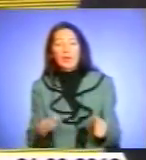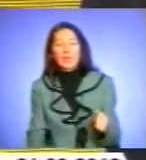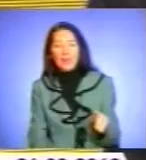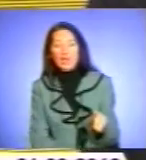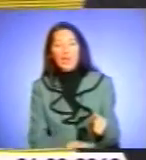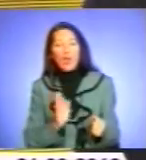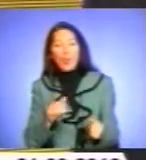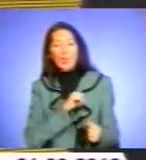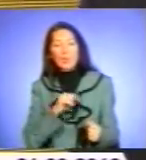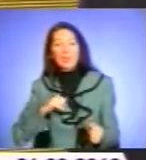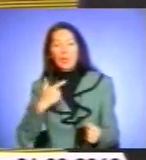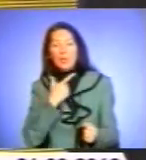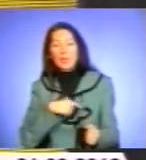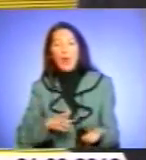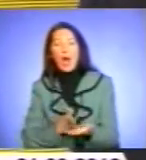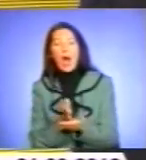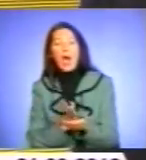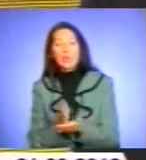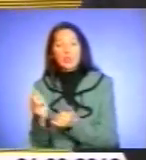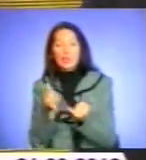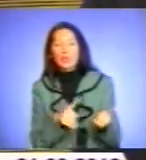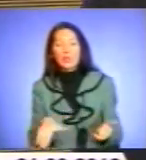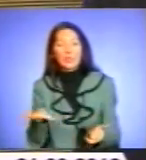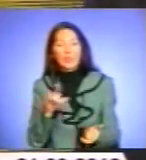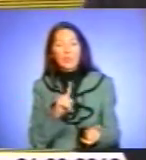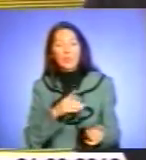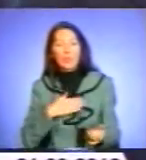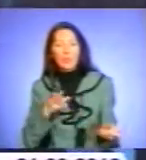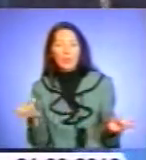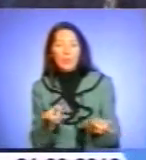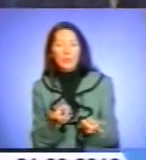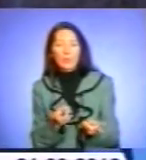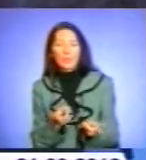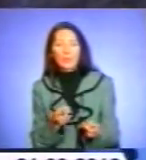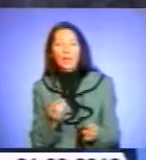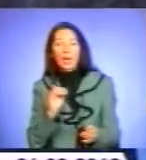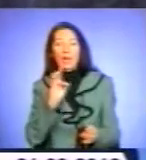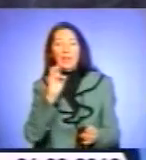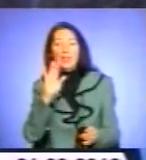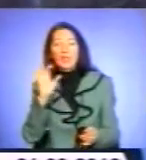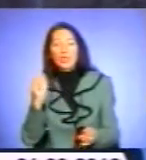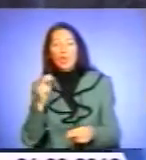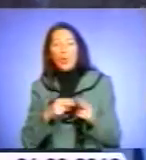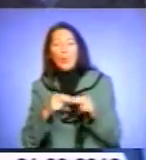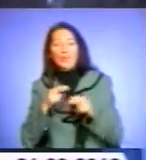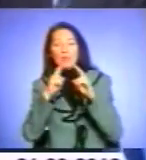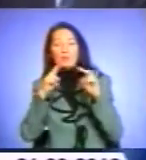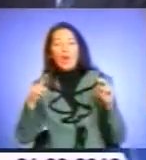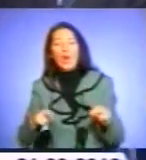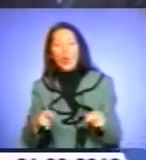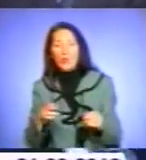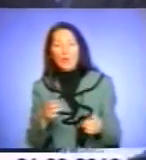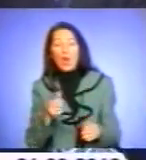будем сами себя обеспечивать абсолютно всем нам необходимым. Інвестор будівництва сучасного тепличного комплексу, голова